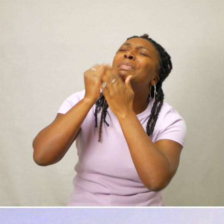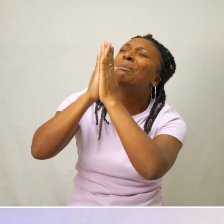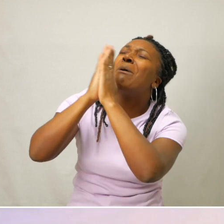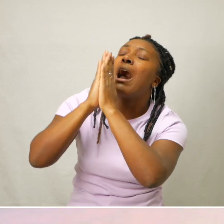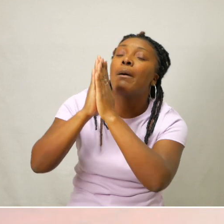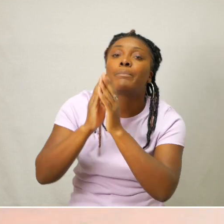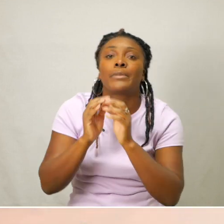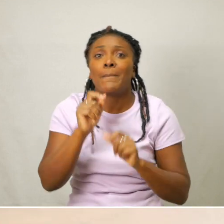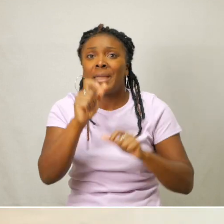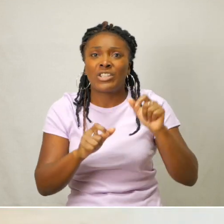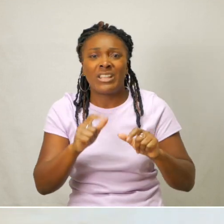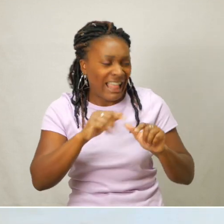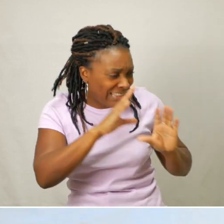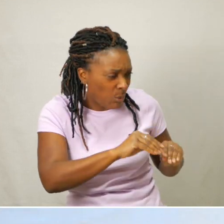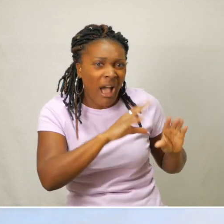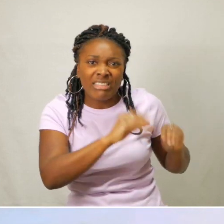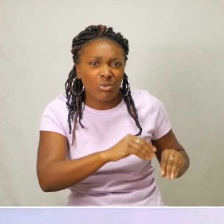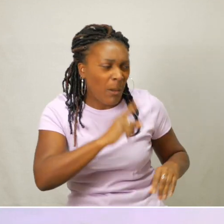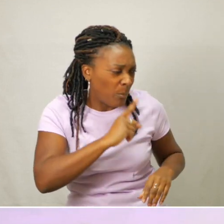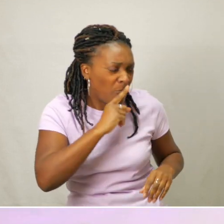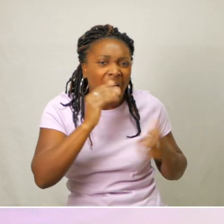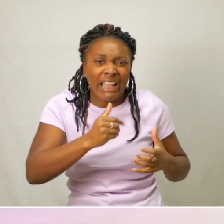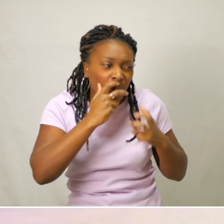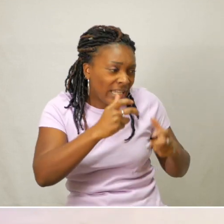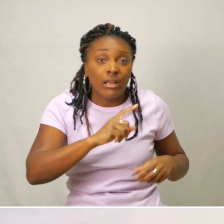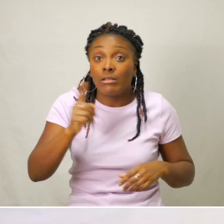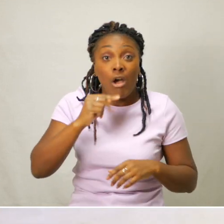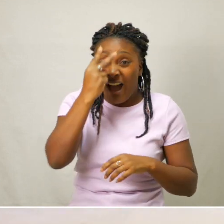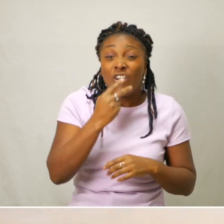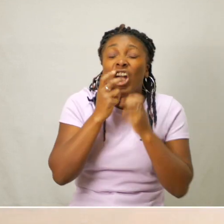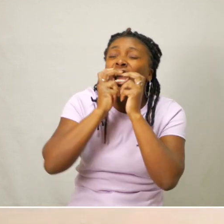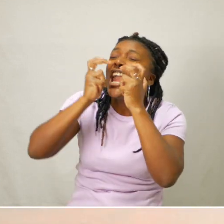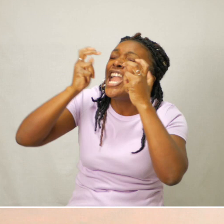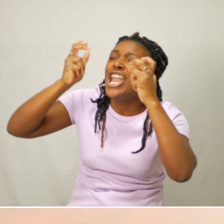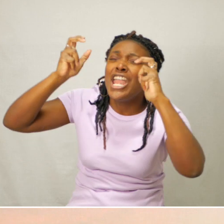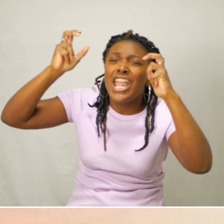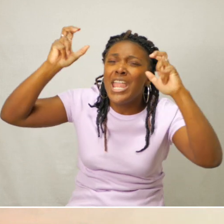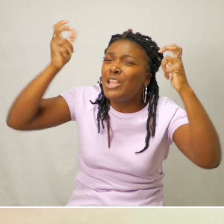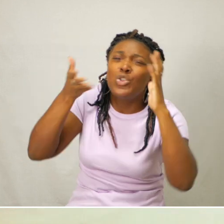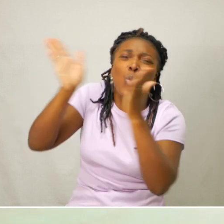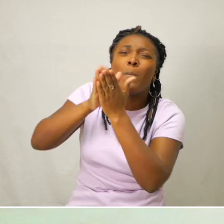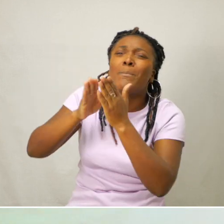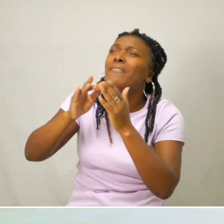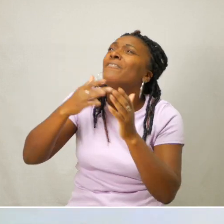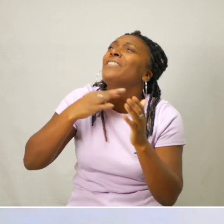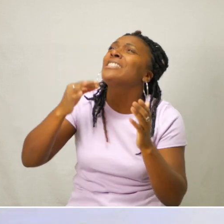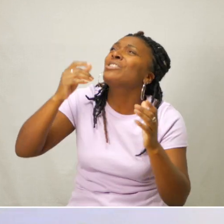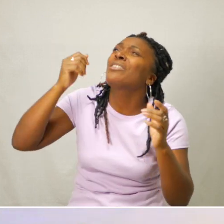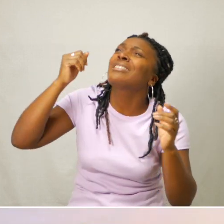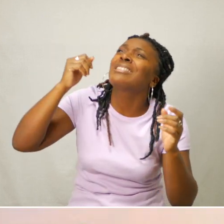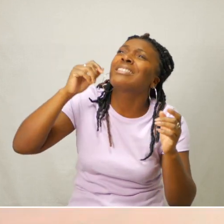marchaient devant le reprenaient pour le faire taire. Mais il criait beaucoup plus fort « Fils de David, aie pitié de moi. » Jésus